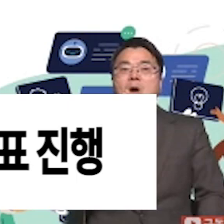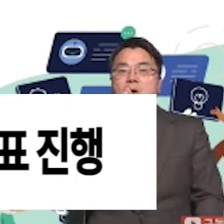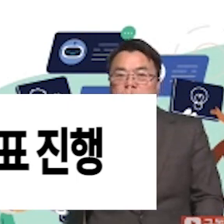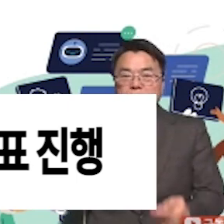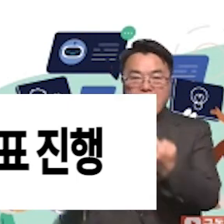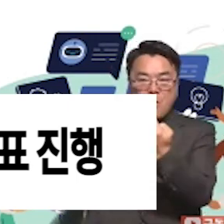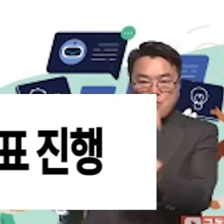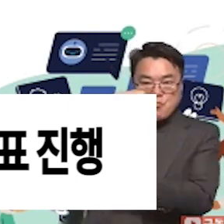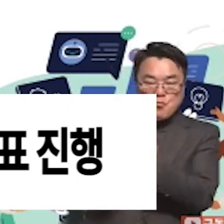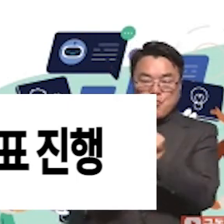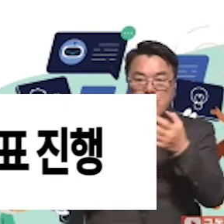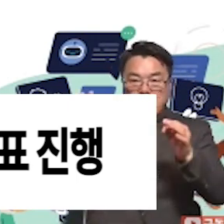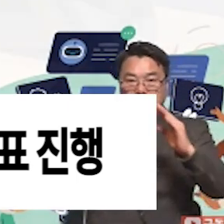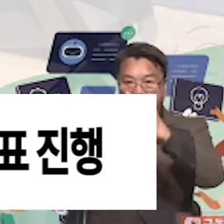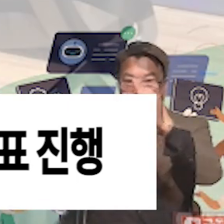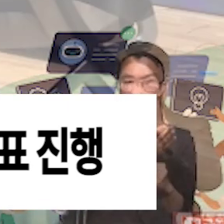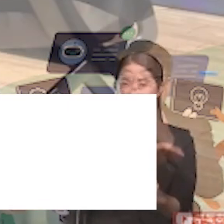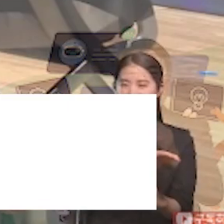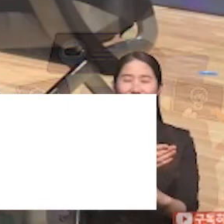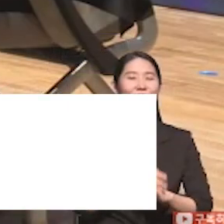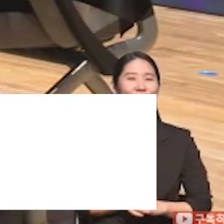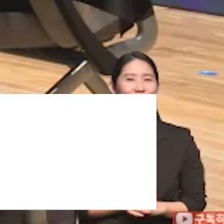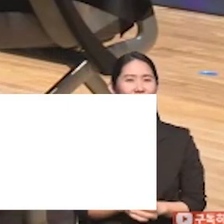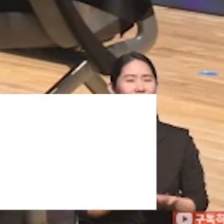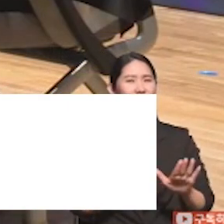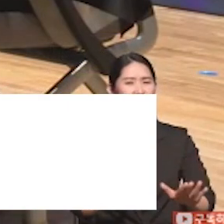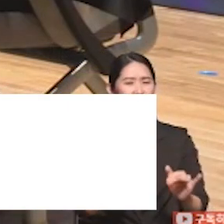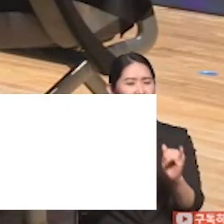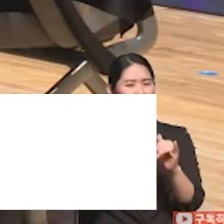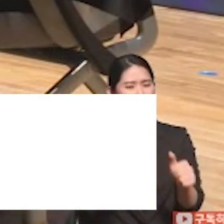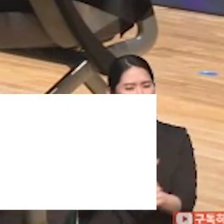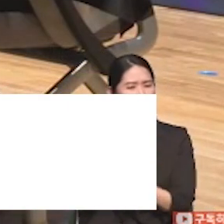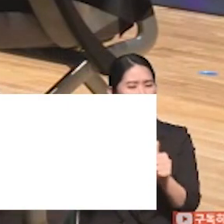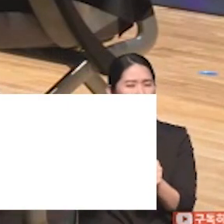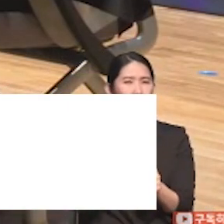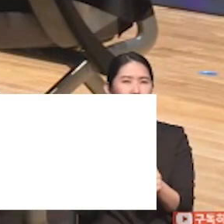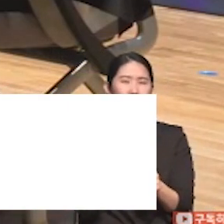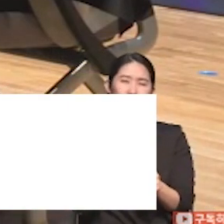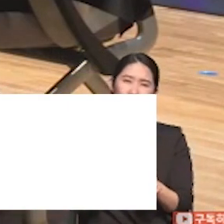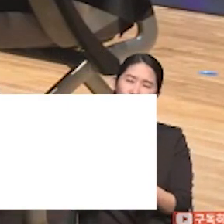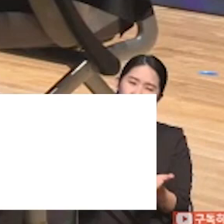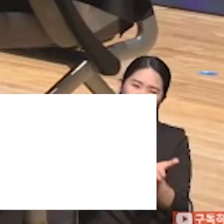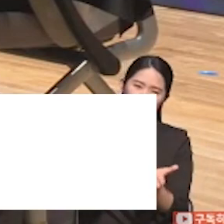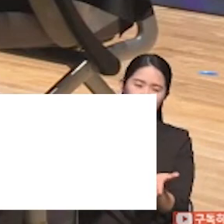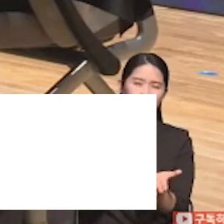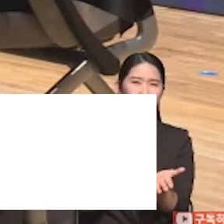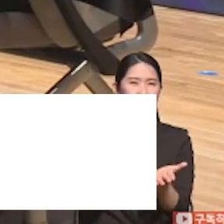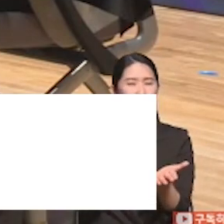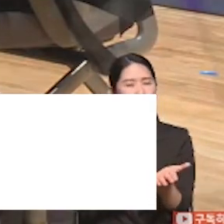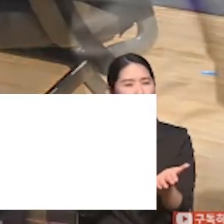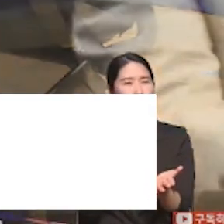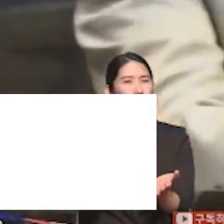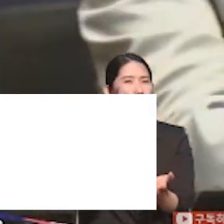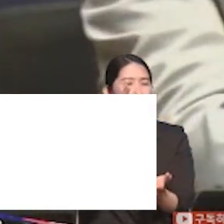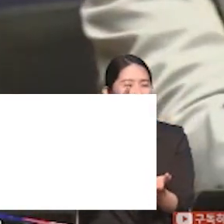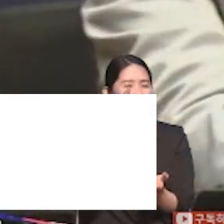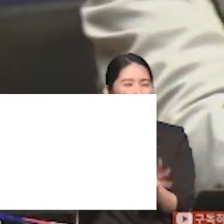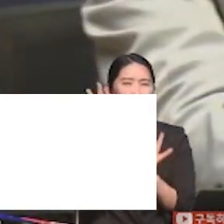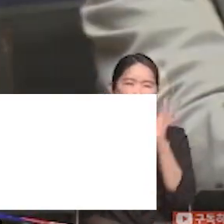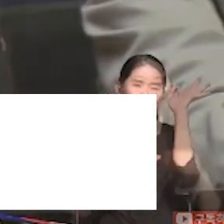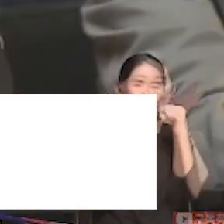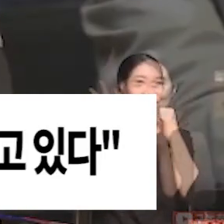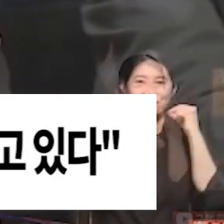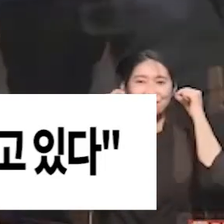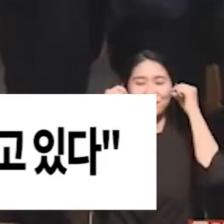인재상을 주제로 한 발표가 진행됐습니다 이어 패널 토론과 경기도가 시행할 경기 GPT 추진 방안에 대한 소개도